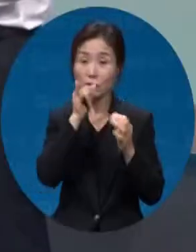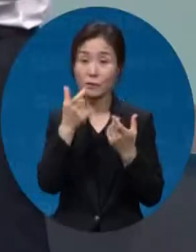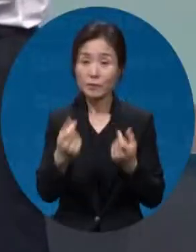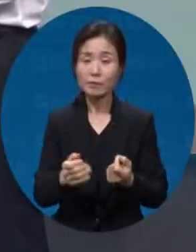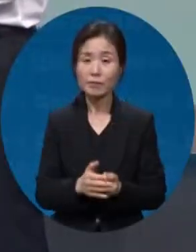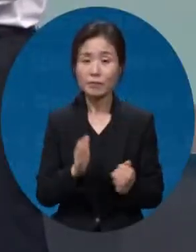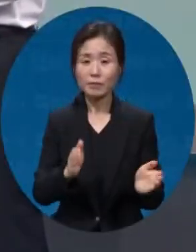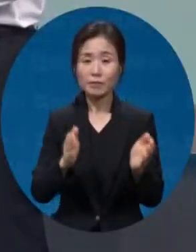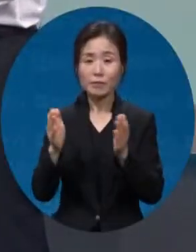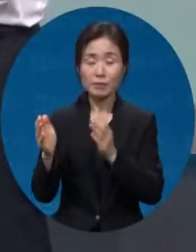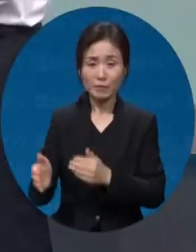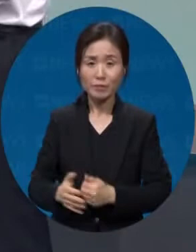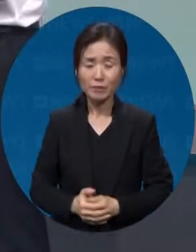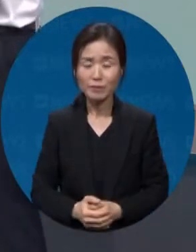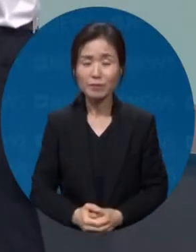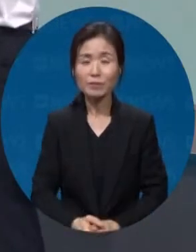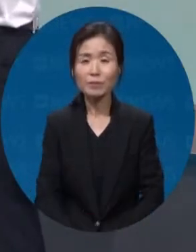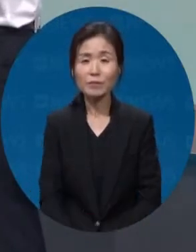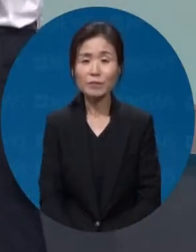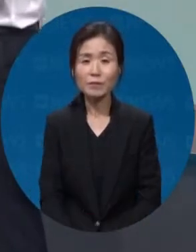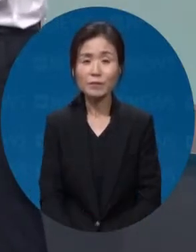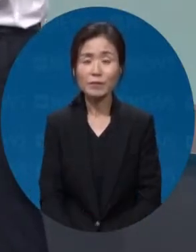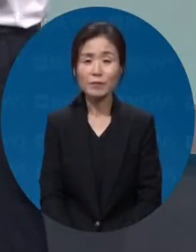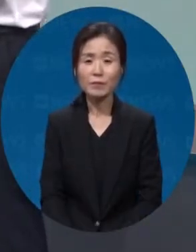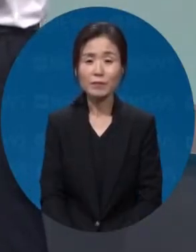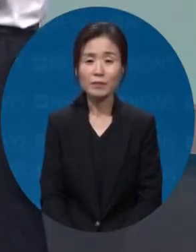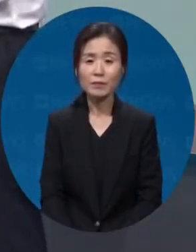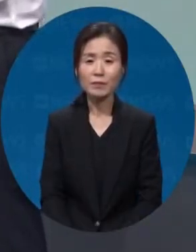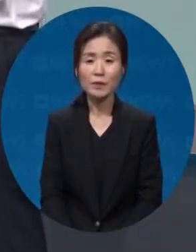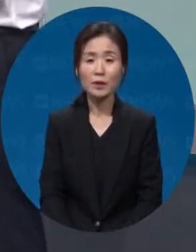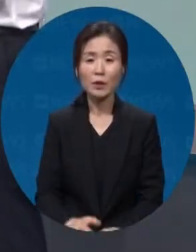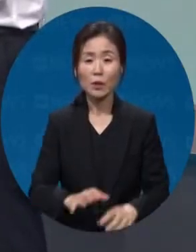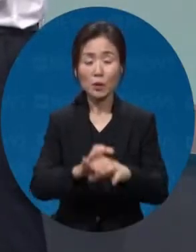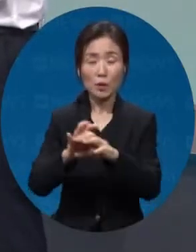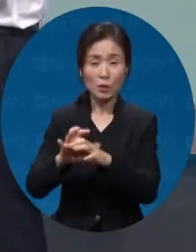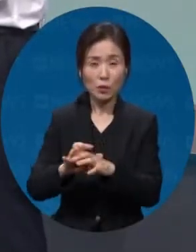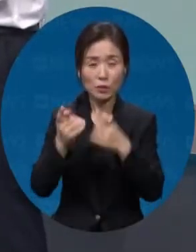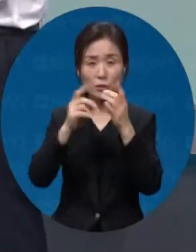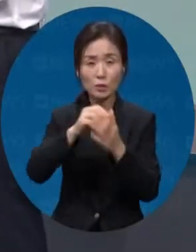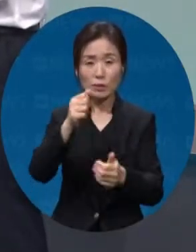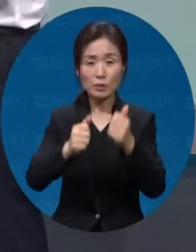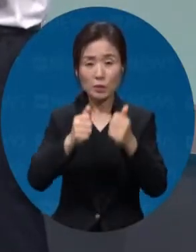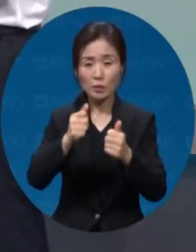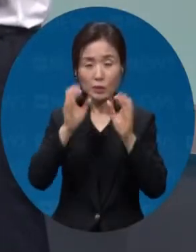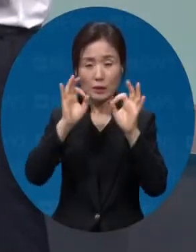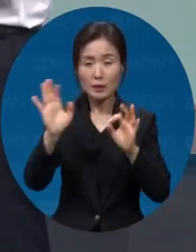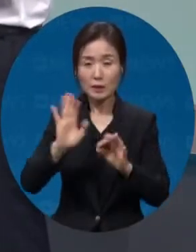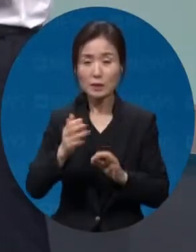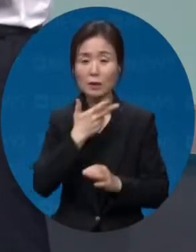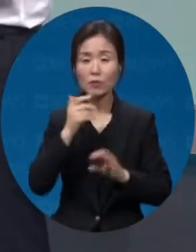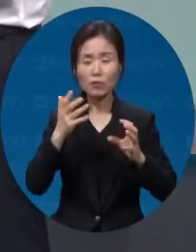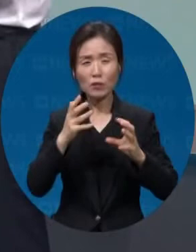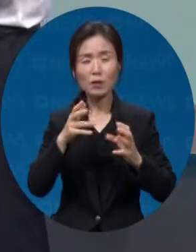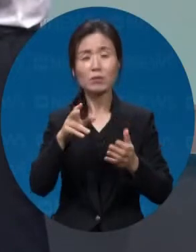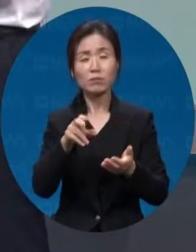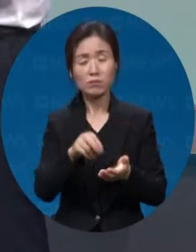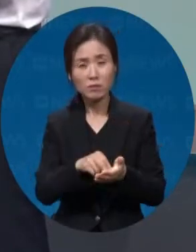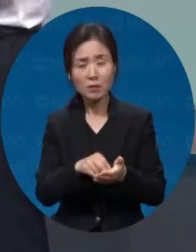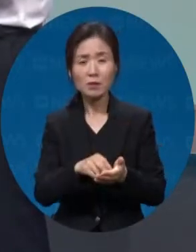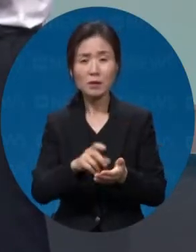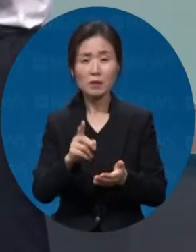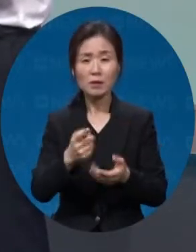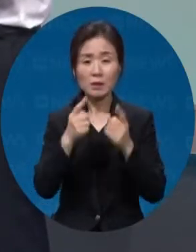두발 식으로 좀 되살 수 있어요 4 두번째 소식 보겠습니까 코로나 로 수능 한 번 영국의 후유증 차마 그대 인 문제